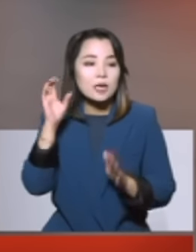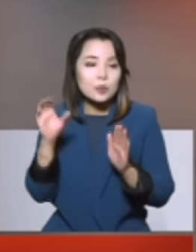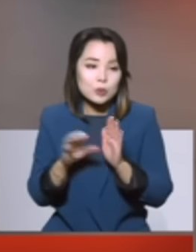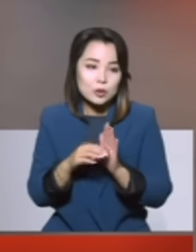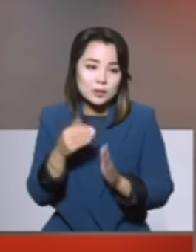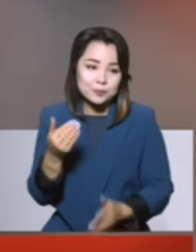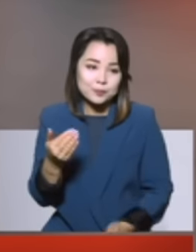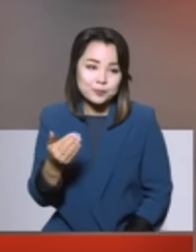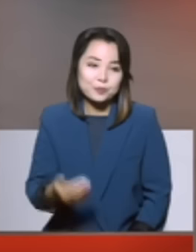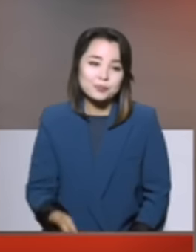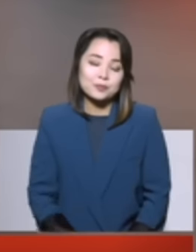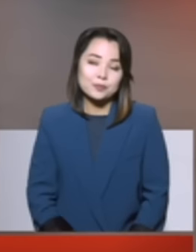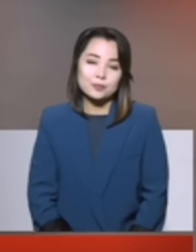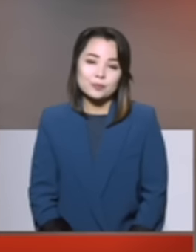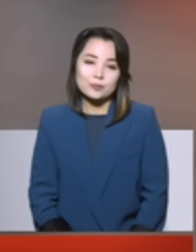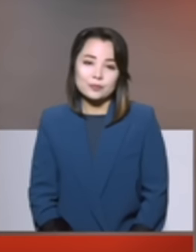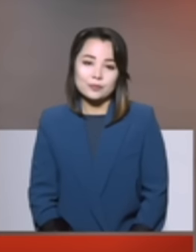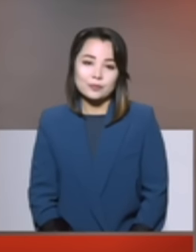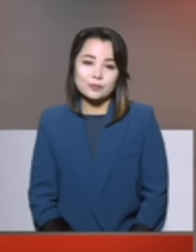сізді.